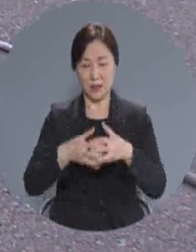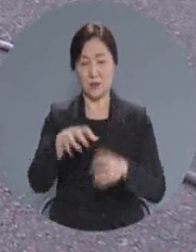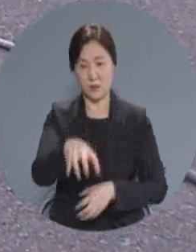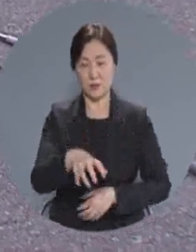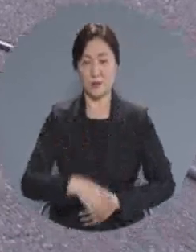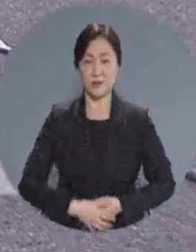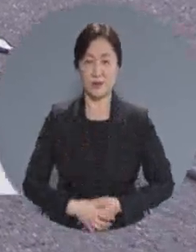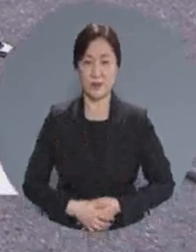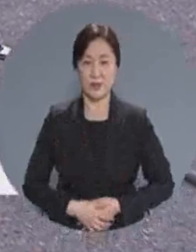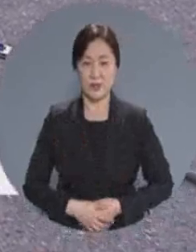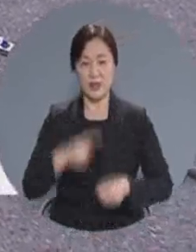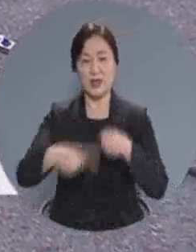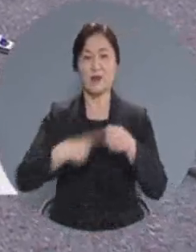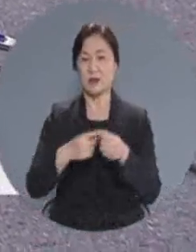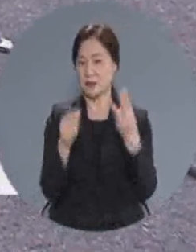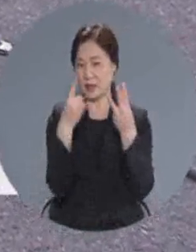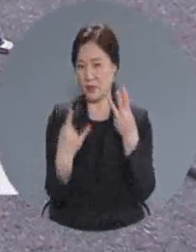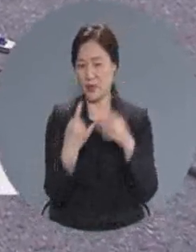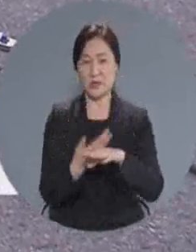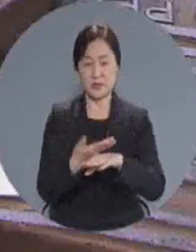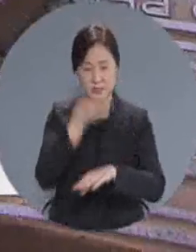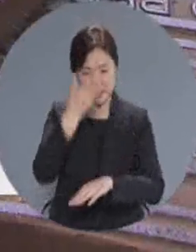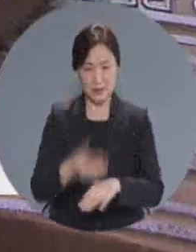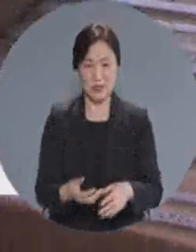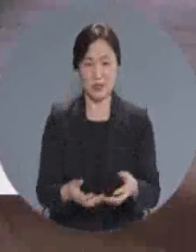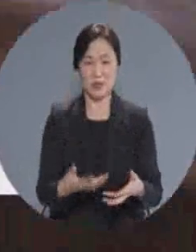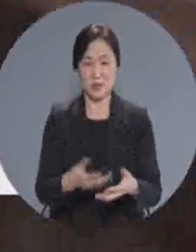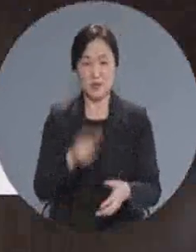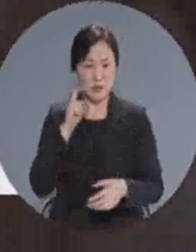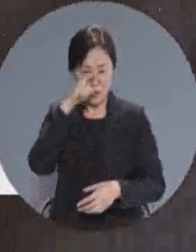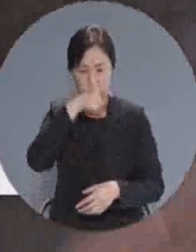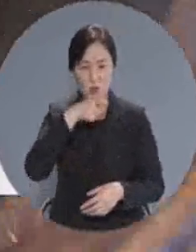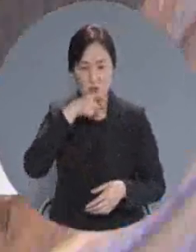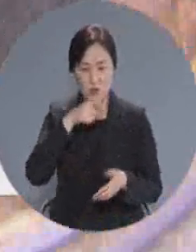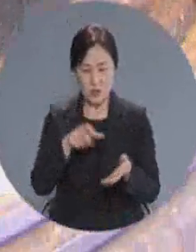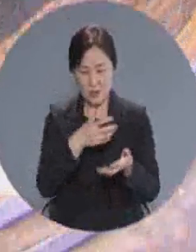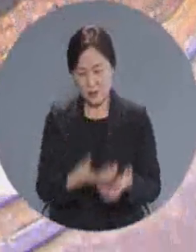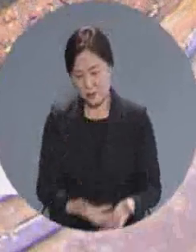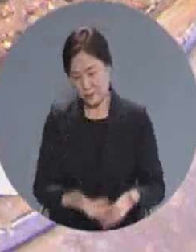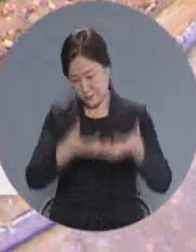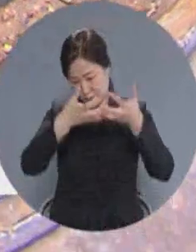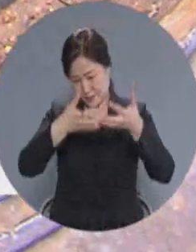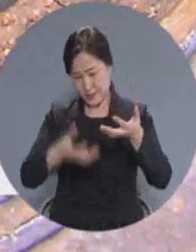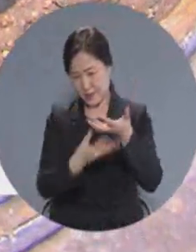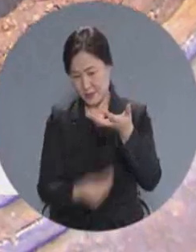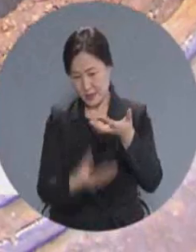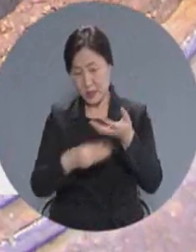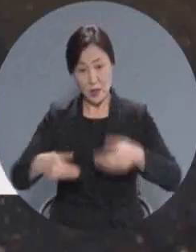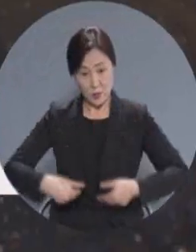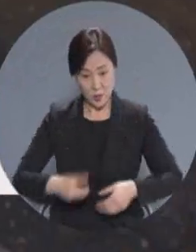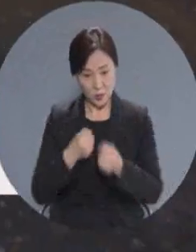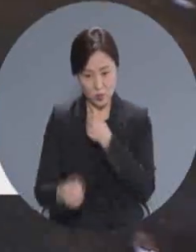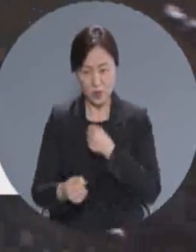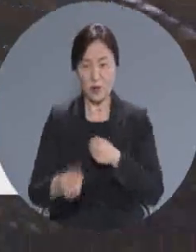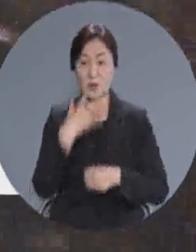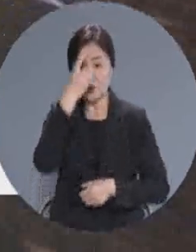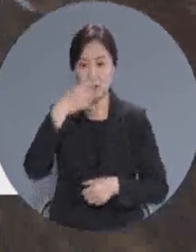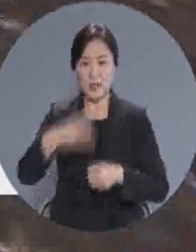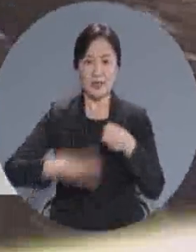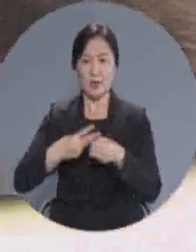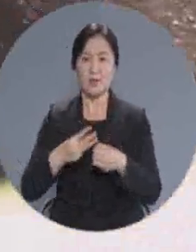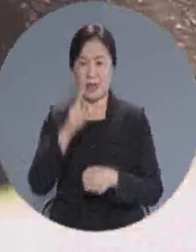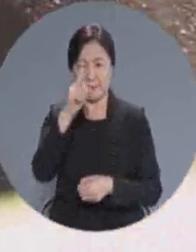위해선 1년에 3번씩 시설에 가라앉은 오염물질을 청소해줘야 하지만 순천시는 지난 3년 동안 단 한 번도